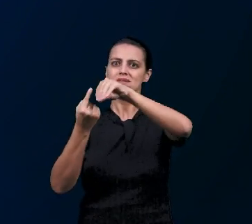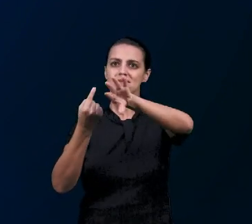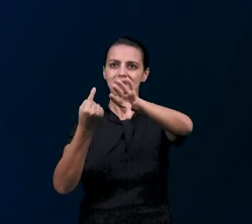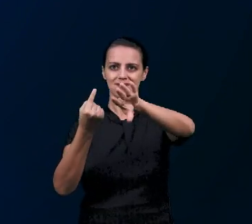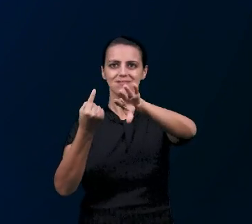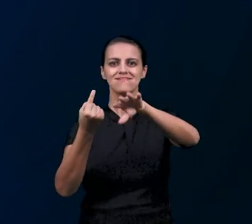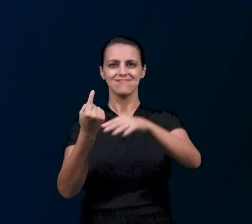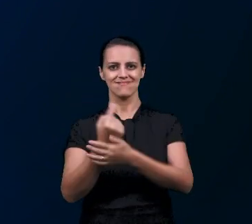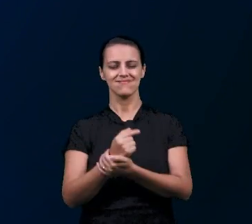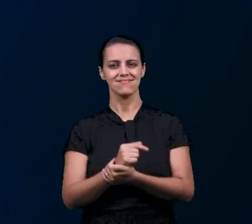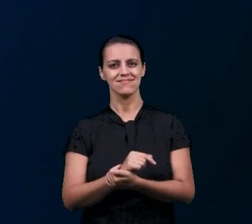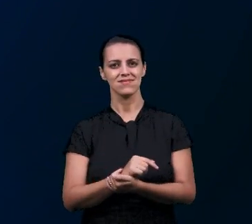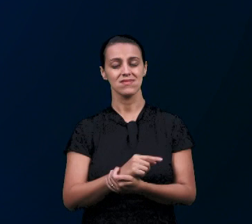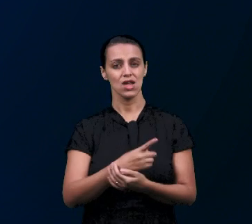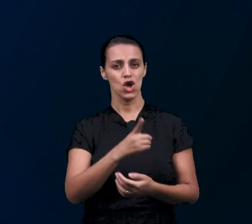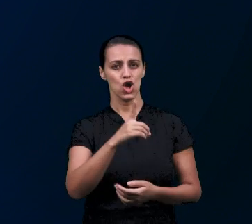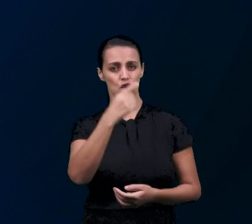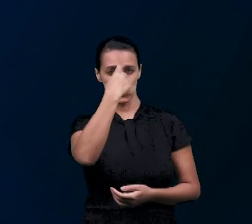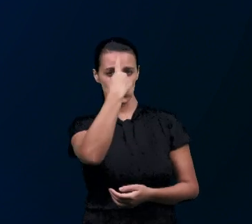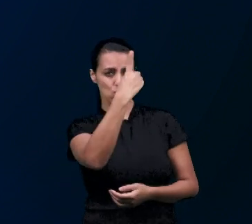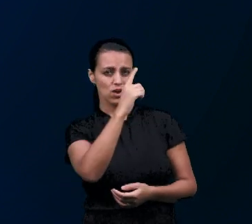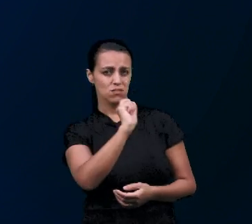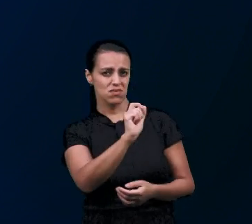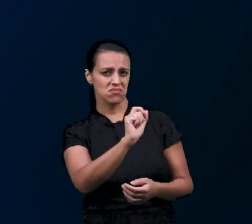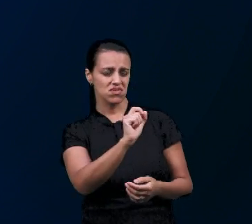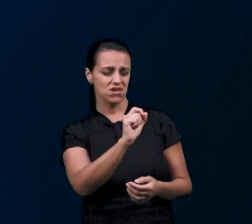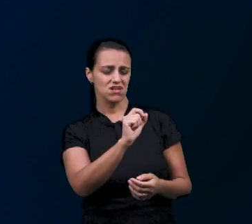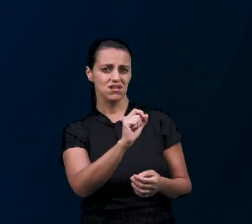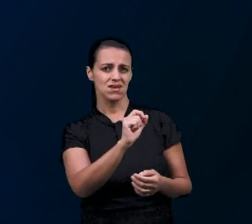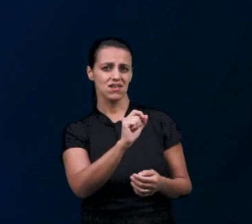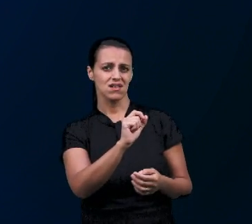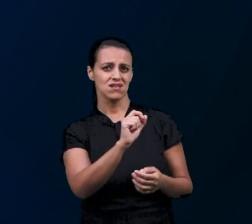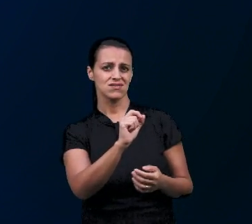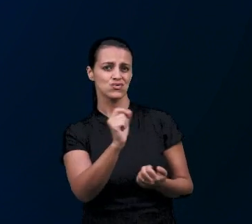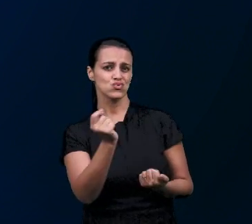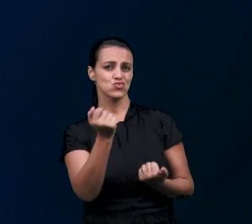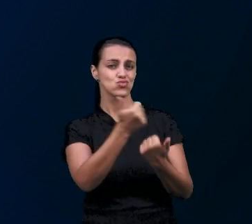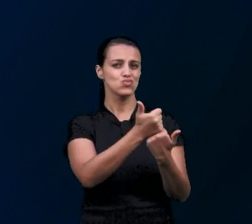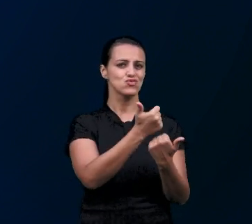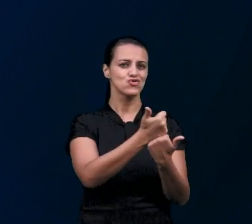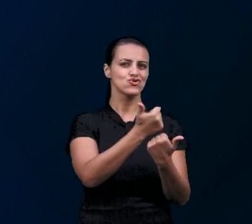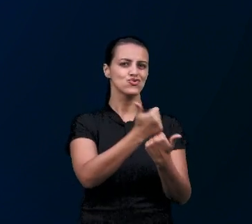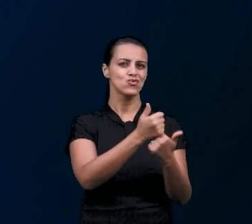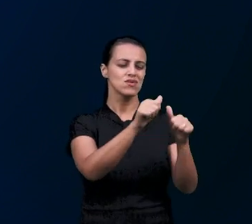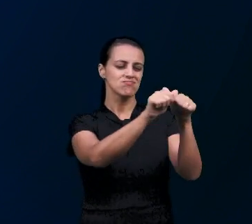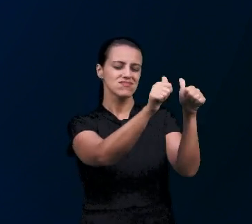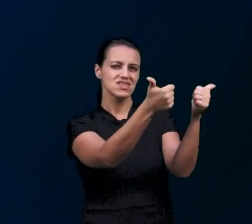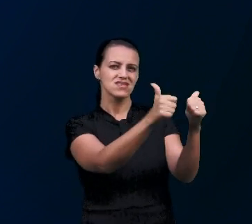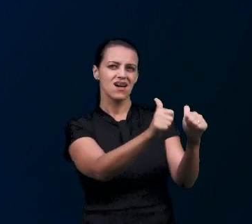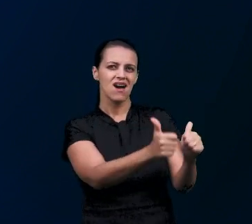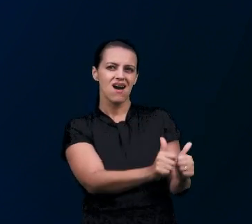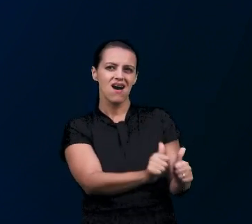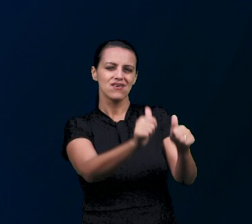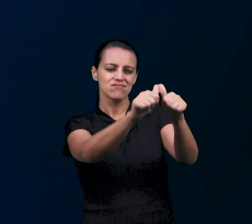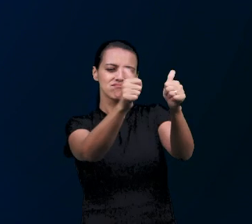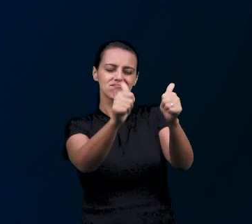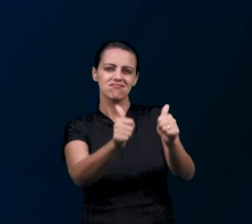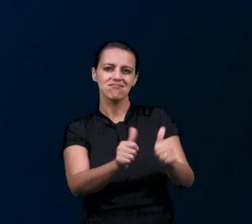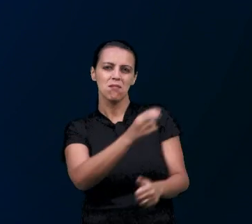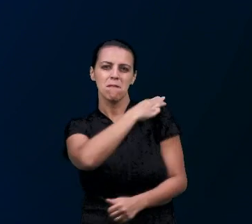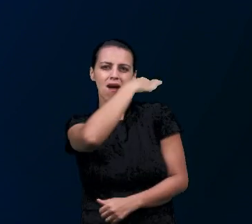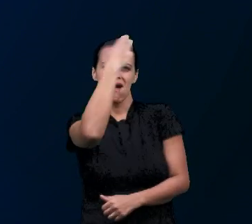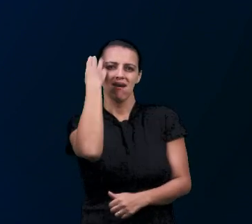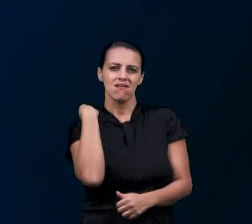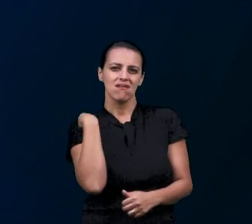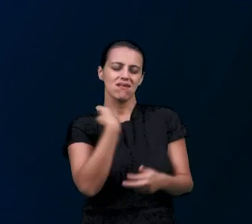entre Dieu et les hommes. Le dogme qui contrarie cela, c'est le culte et l'adoration d'autres saints, le culte à la